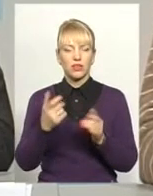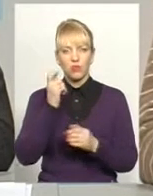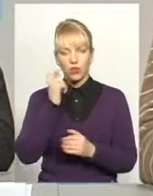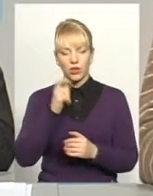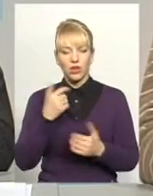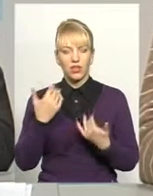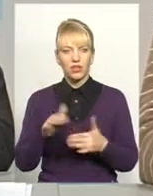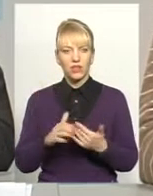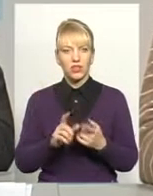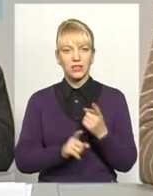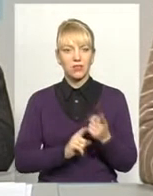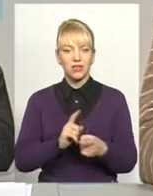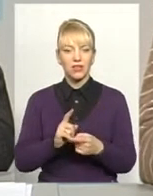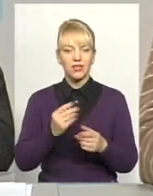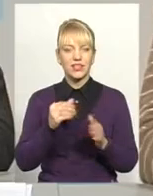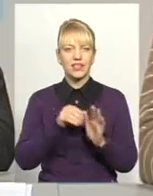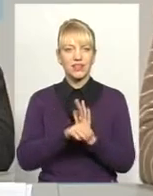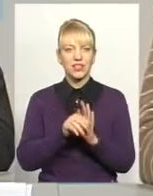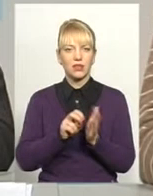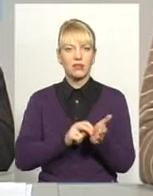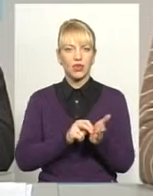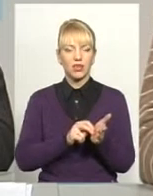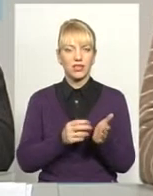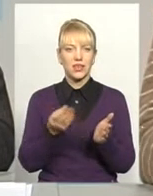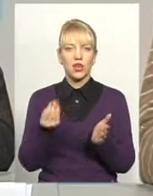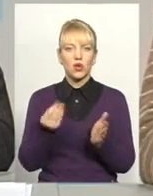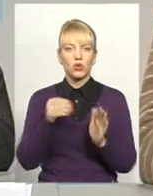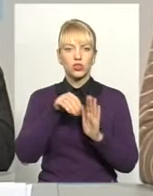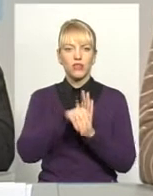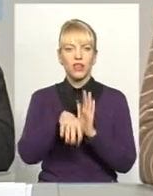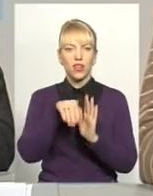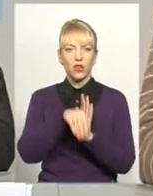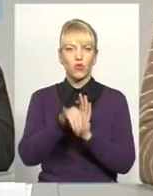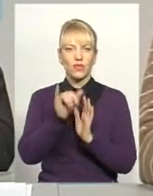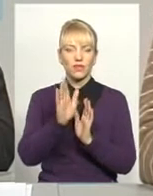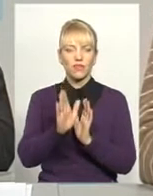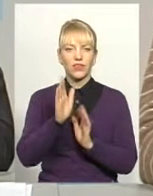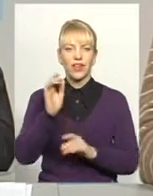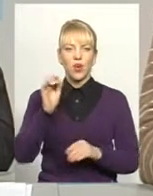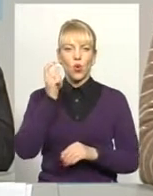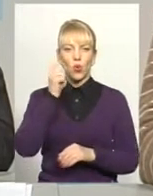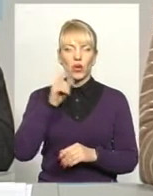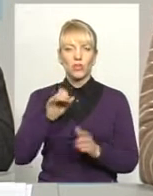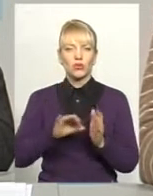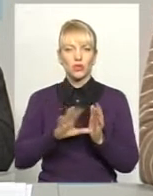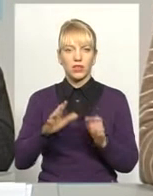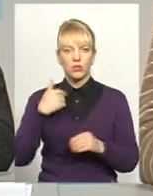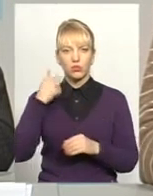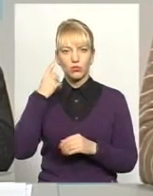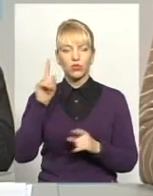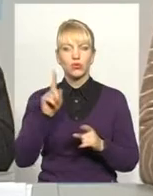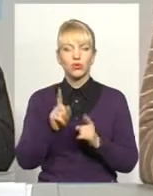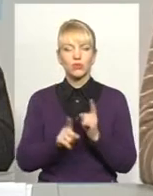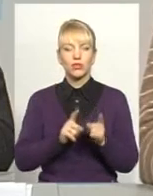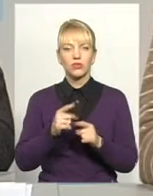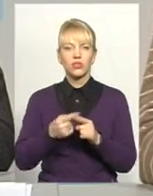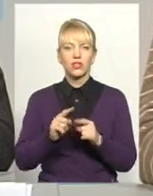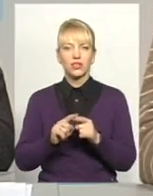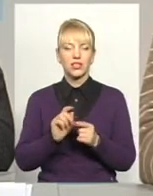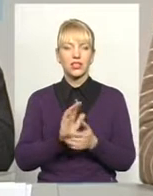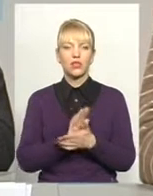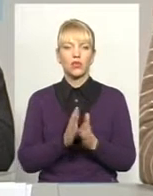інвестори зараз бояться вкладувати гроші в українську енергетику. Ну, я думаю, що зміниться ця ситуація, тому що на даний